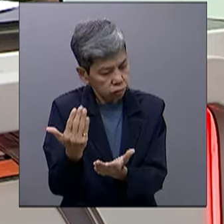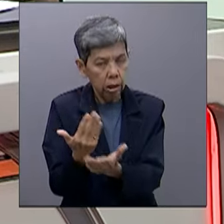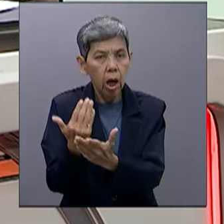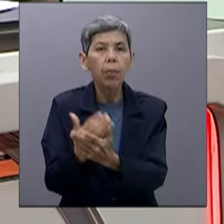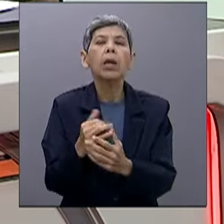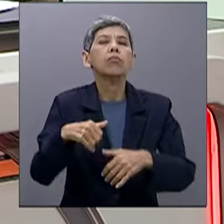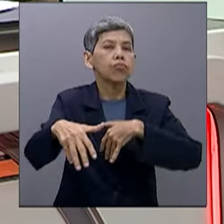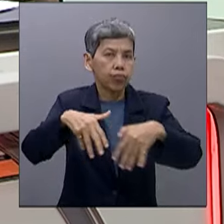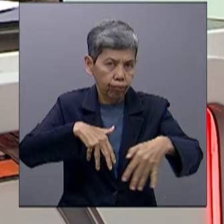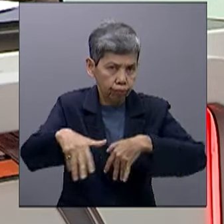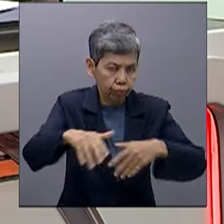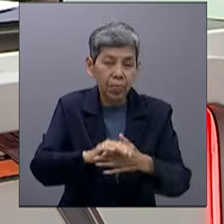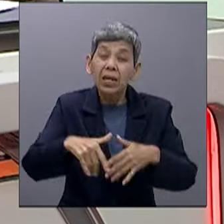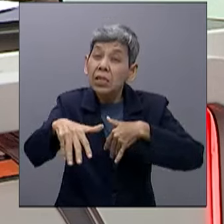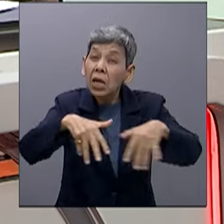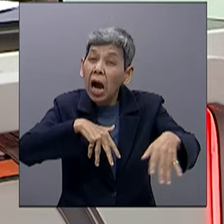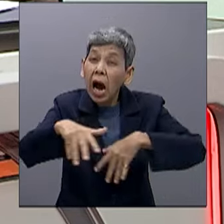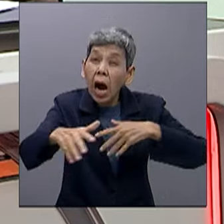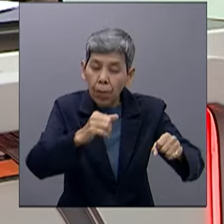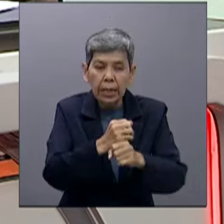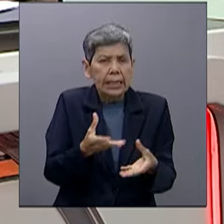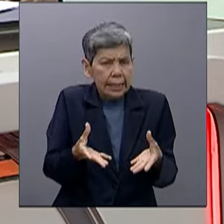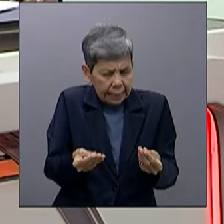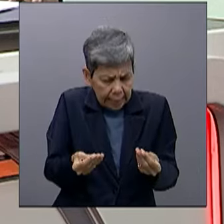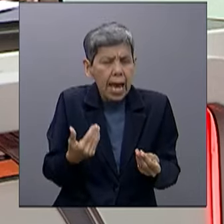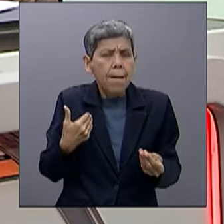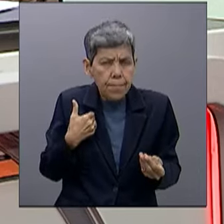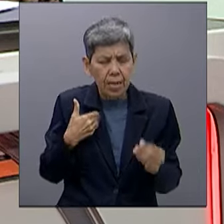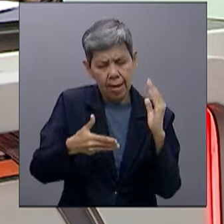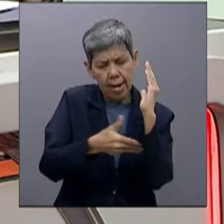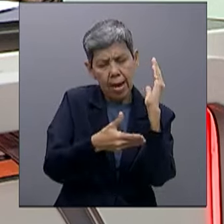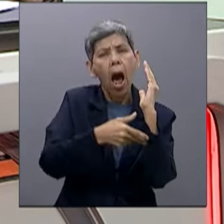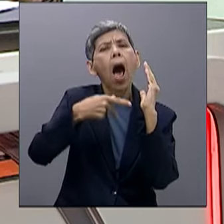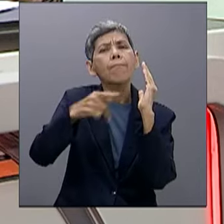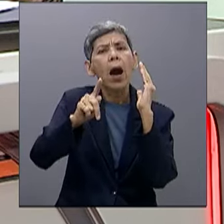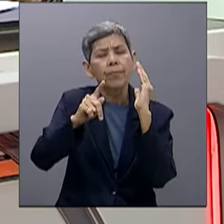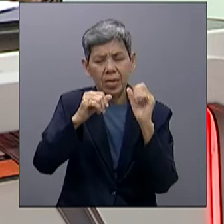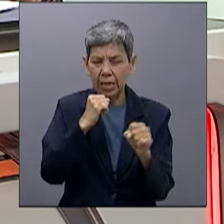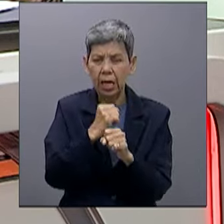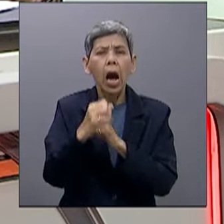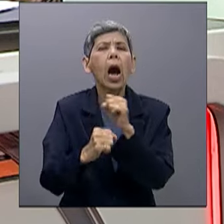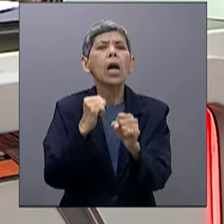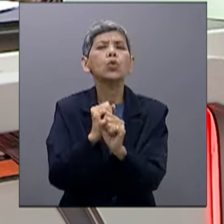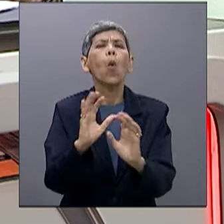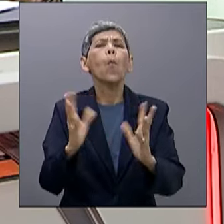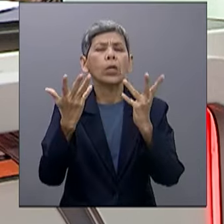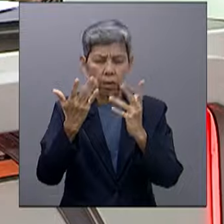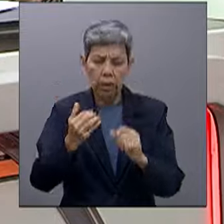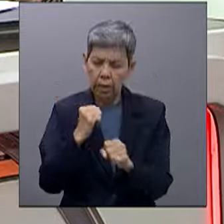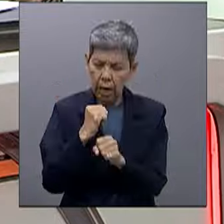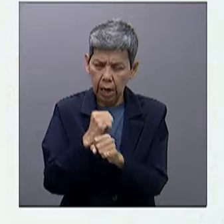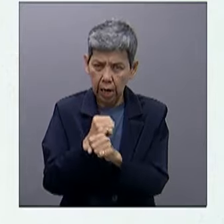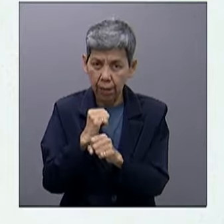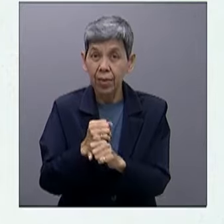กับชาวบ้านซึ่งเป็นชาวบ้านที่เข้าไปครอบครองที่ดินในสวนปาล์น้ำมันของเอกชนที่หมดอายุสัมปทานแล้วขณะ